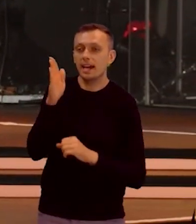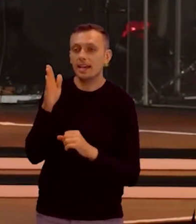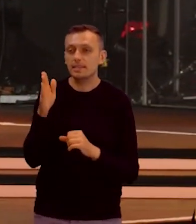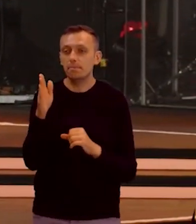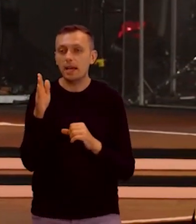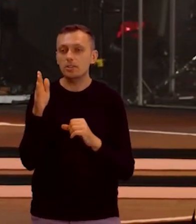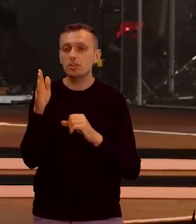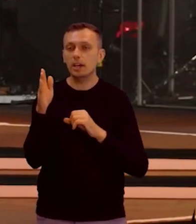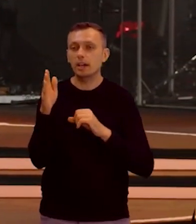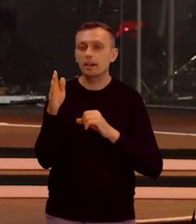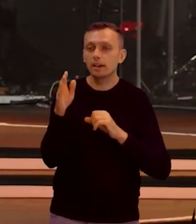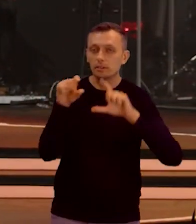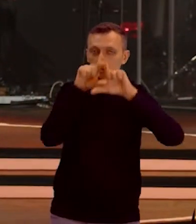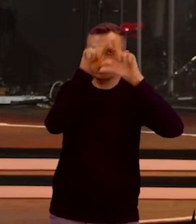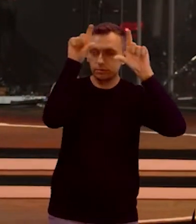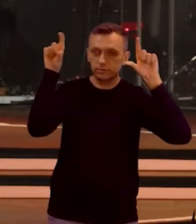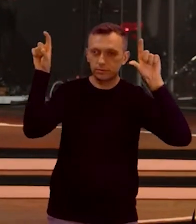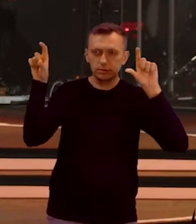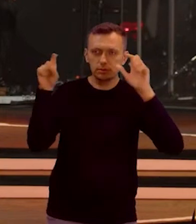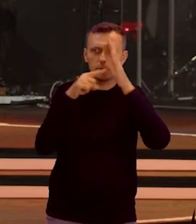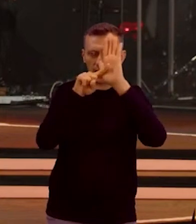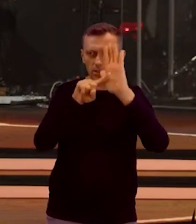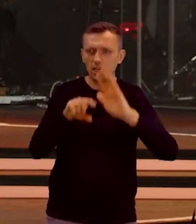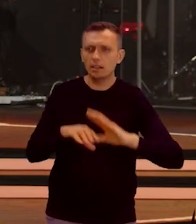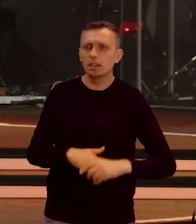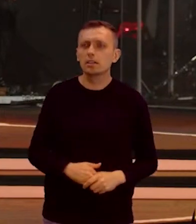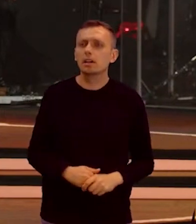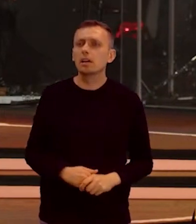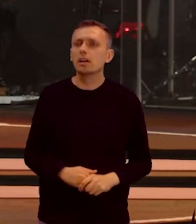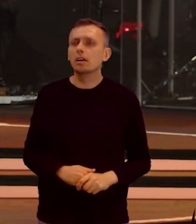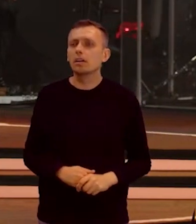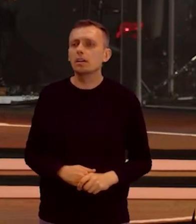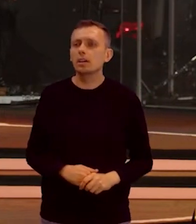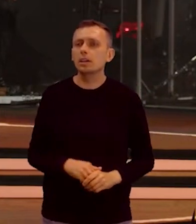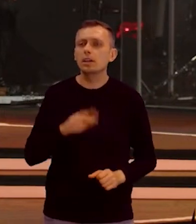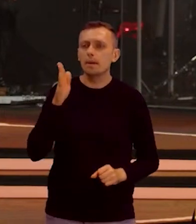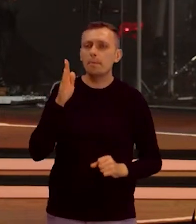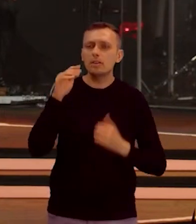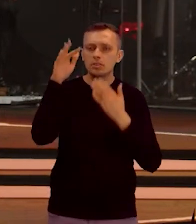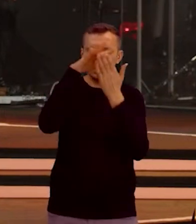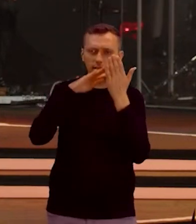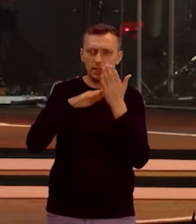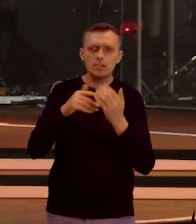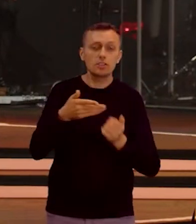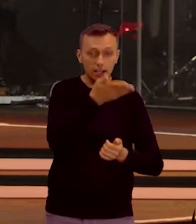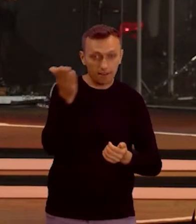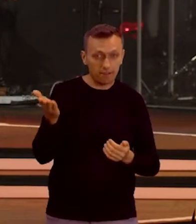razie sobie ściągajcie kod QR, za chwilę ukaże się slajd z treścią, którą możecie zapisać na